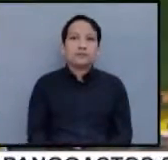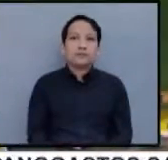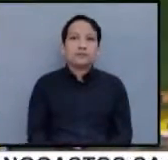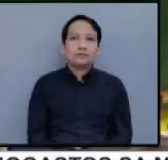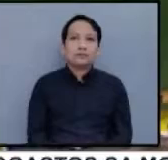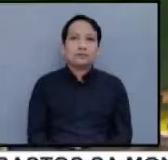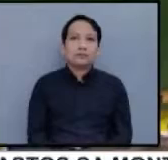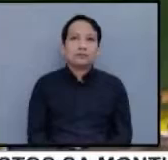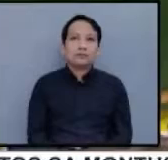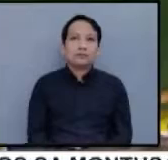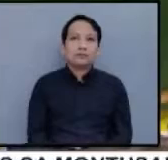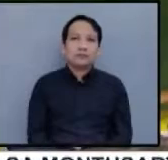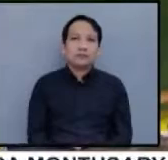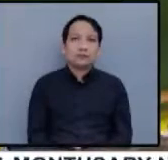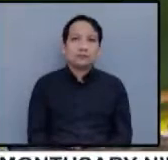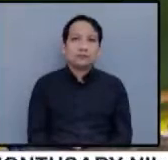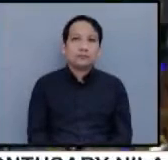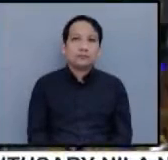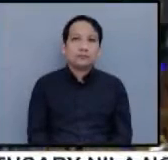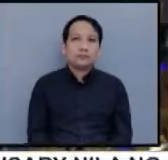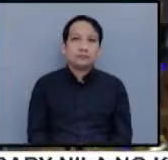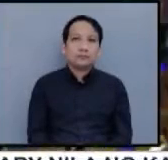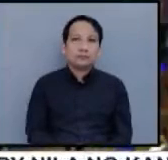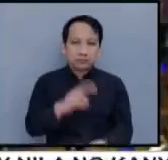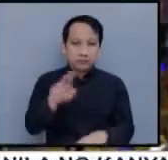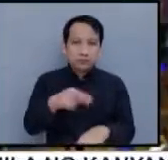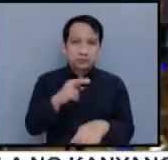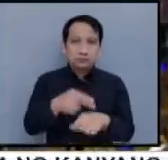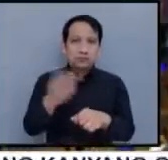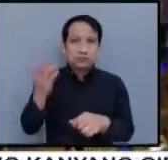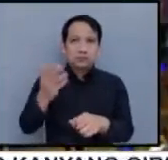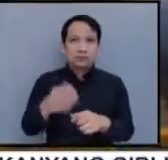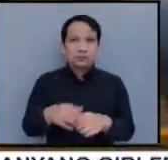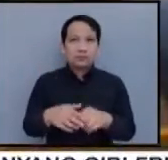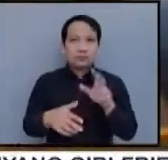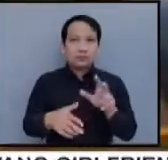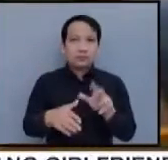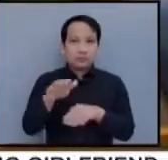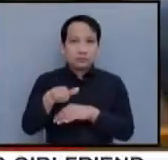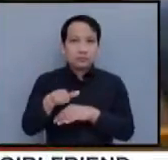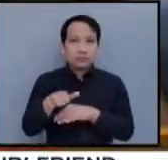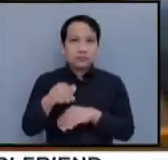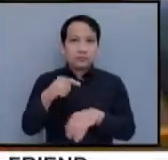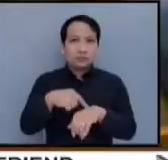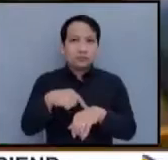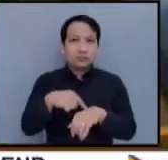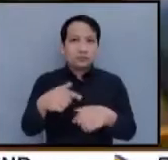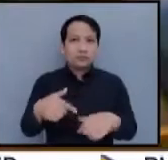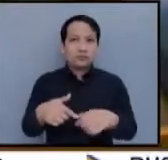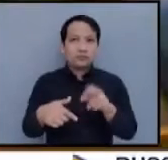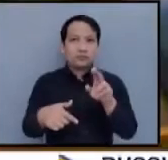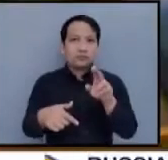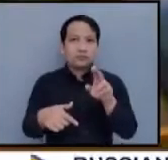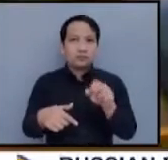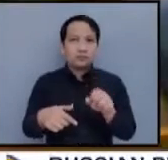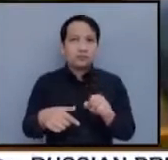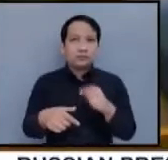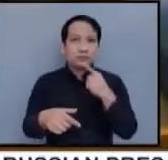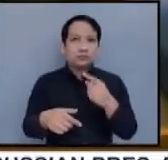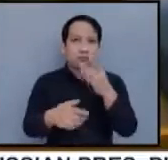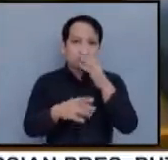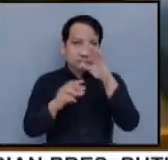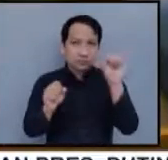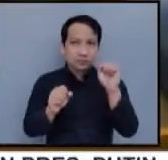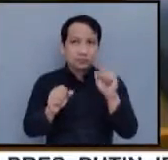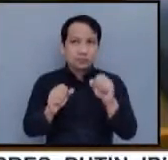Nag-deliver siya ng National Statement ng Pilipinas pasado alas 3 ng hapon, oras dito sa Estados Unidos. Unang sinabi ni Pangulong Marcos